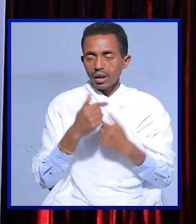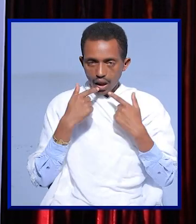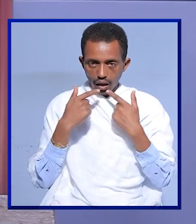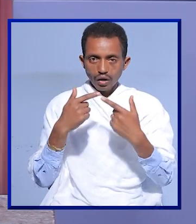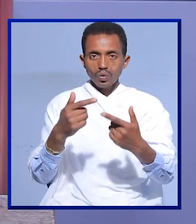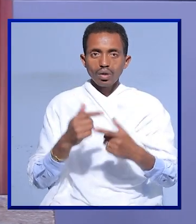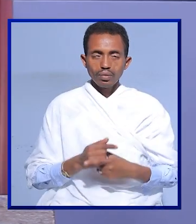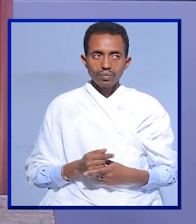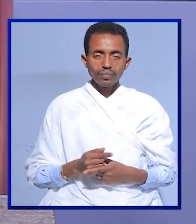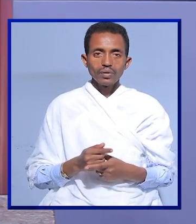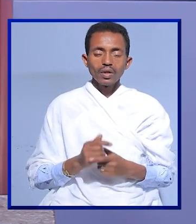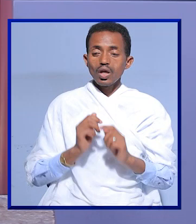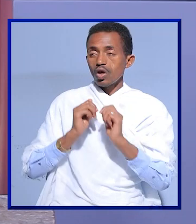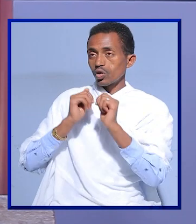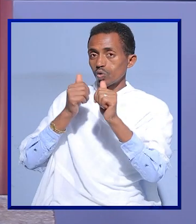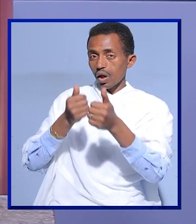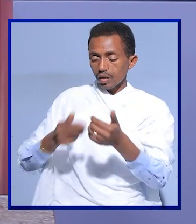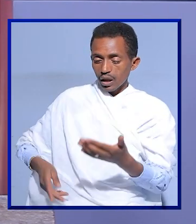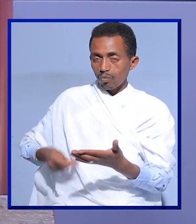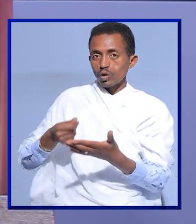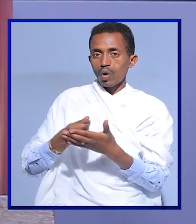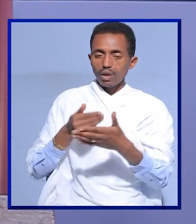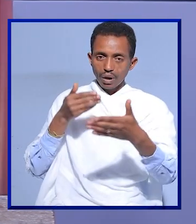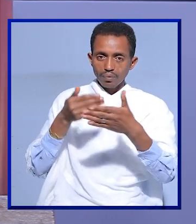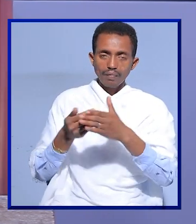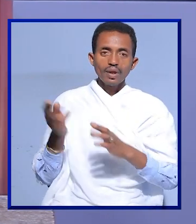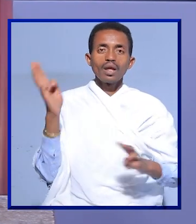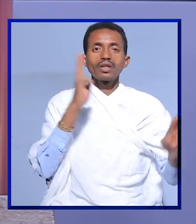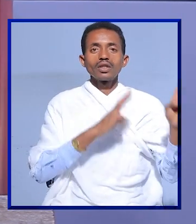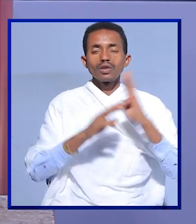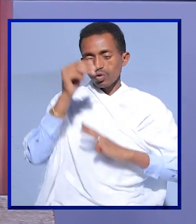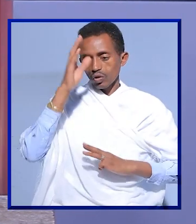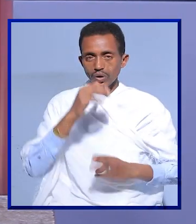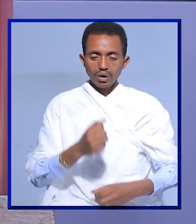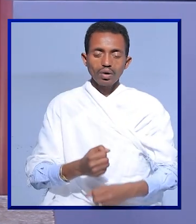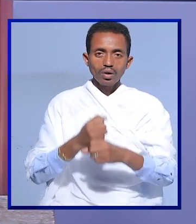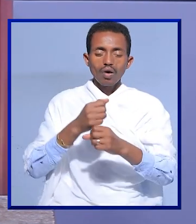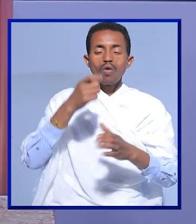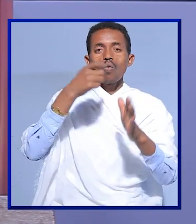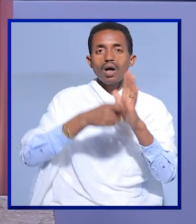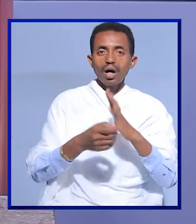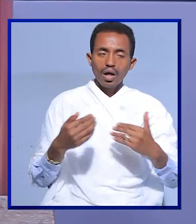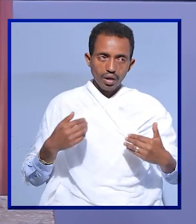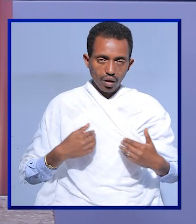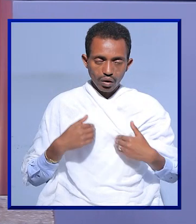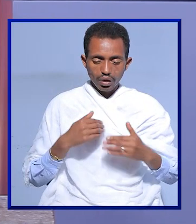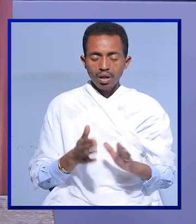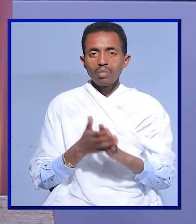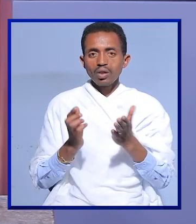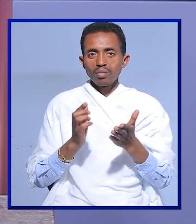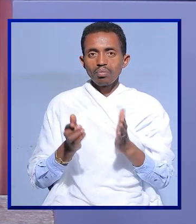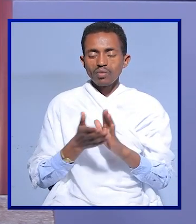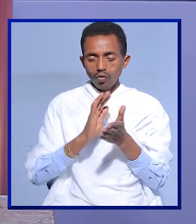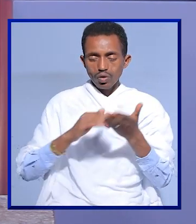እንነግራቸዋለን። ምጽዋት መስጠት፣ ለተቸገሩት መርዳት ዋጋ እንዳለው በመጽሐፍ